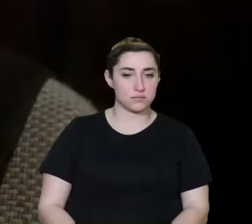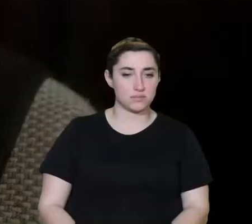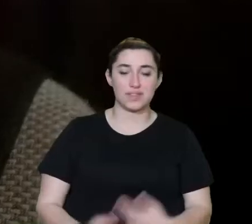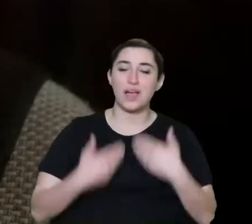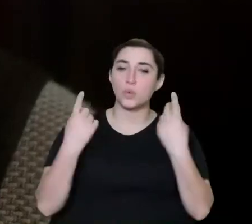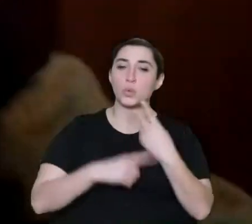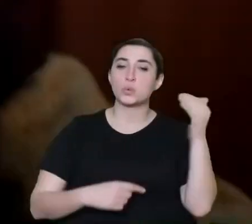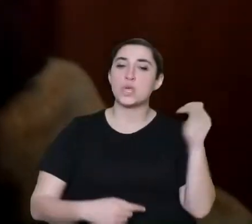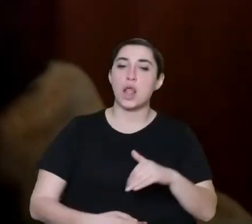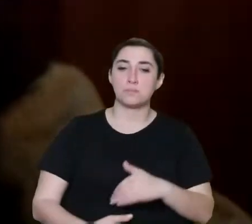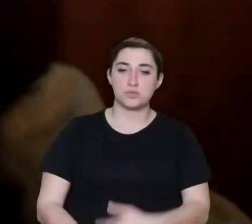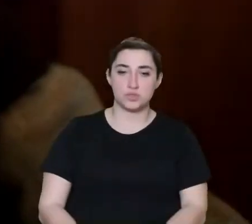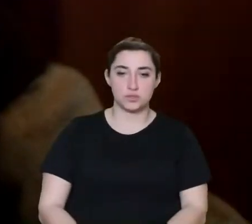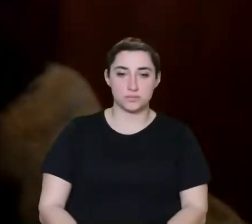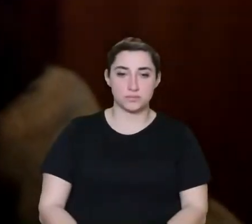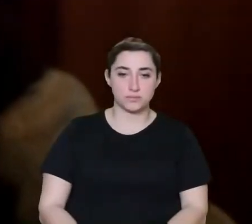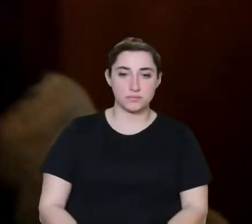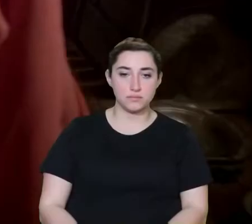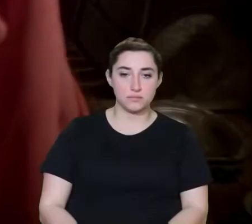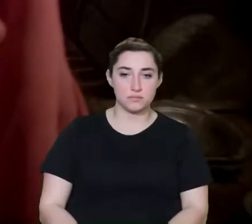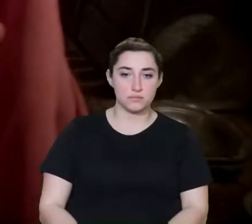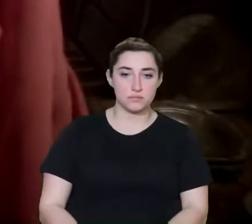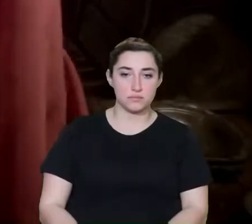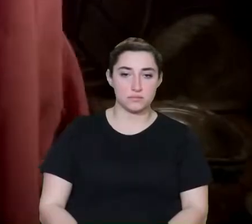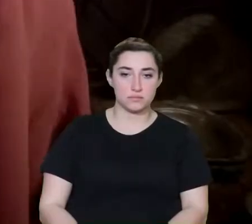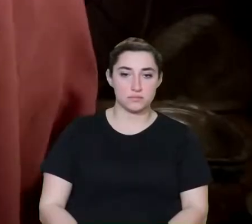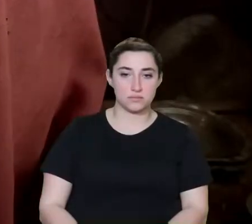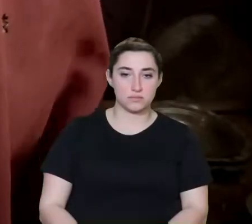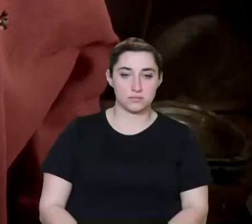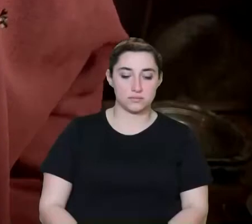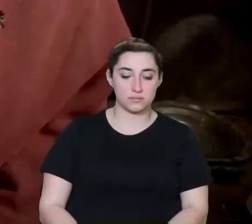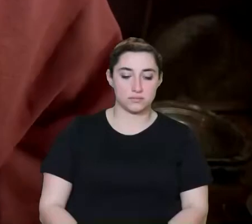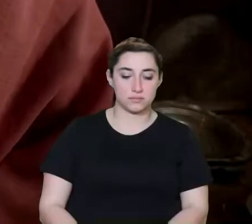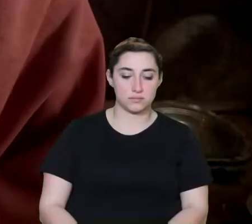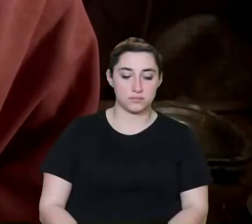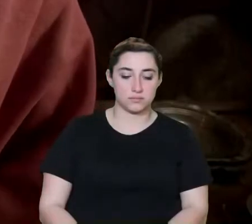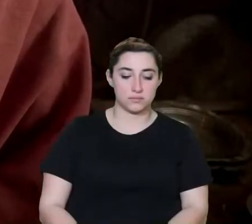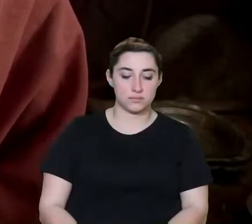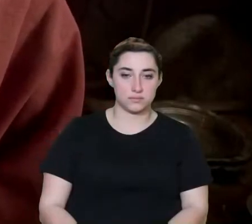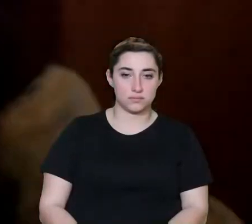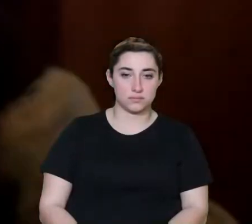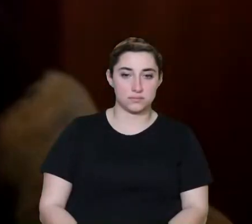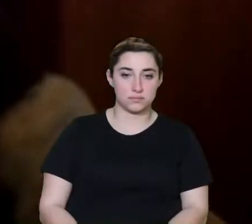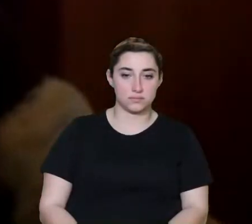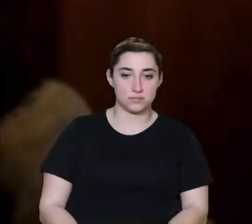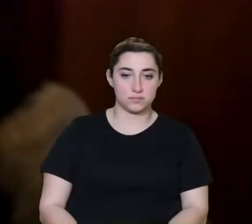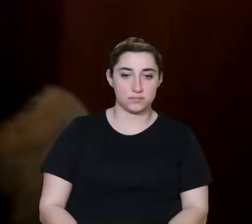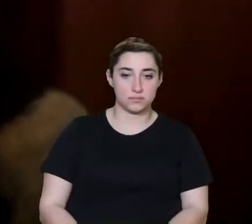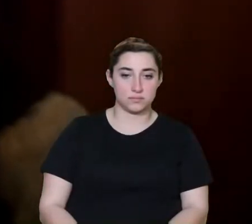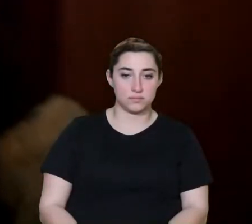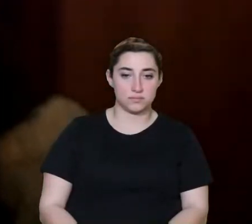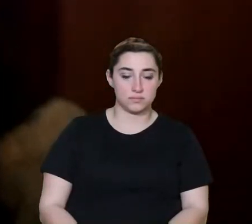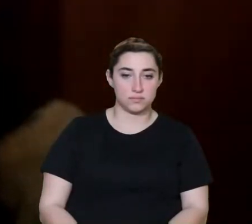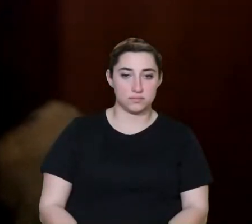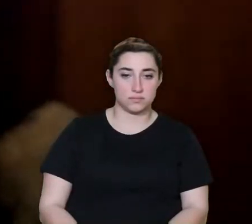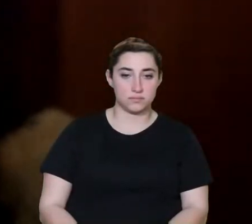Kadı Yunus dönmüş. Şeyh bir anda durdu. Bacım Sultan haberi duydu, tebessüm ediyor. Şeyh şaşkın bakışlarını önüne kaldırdı. Yüzünde